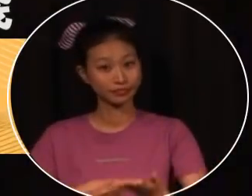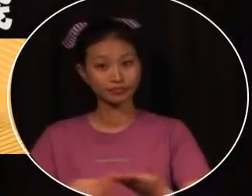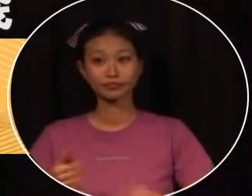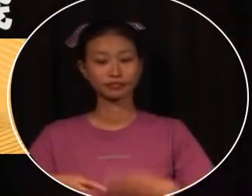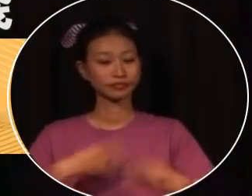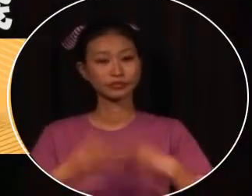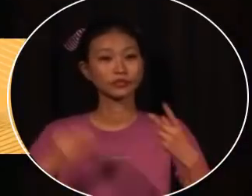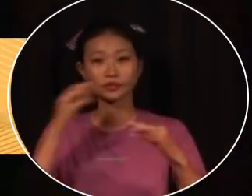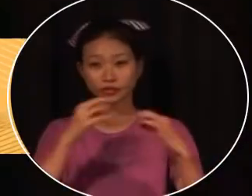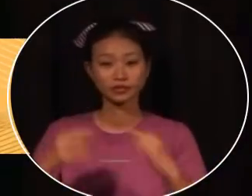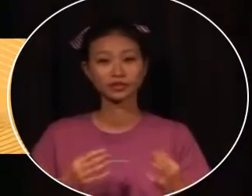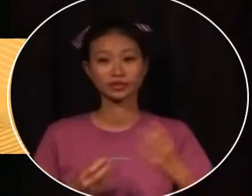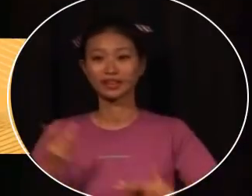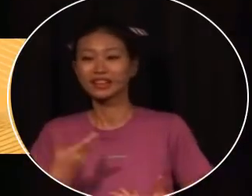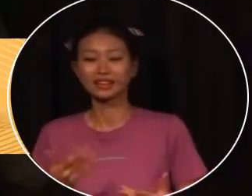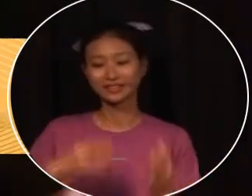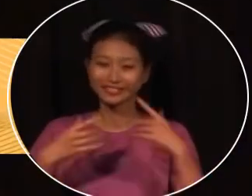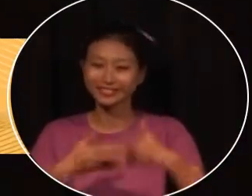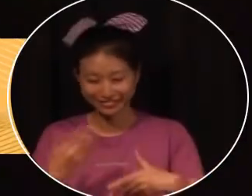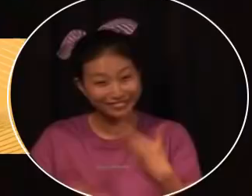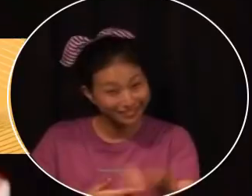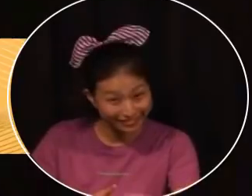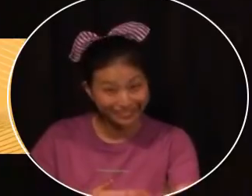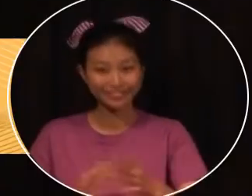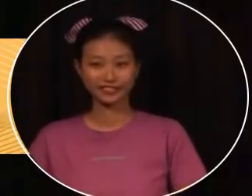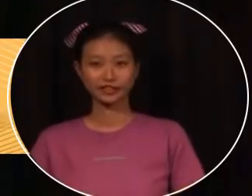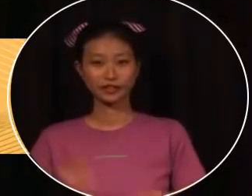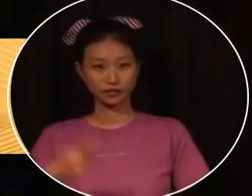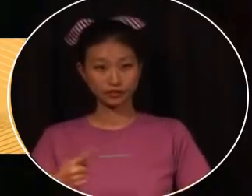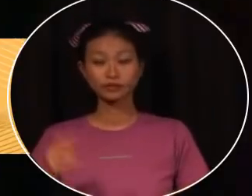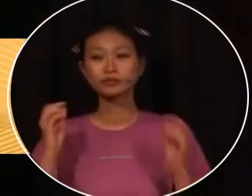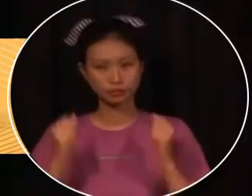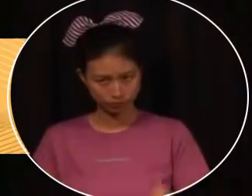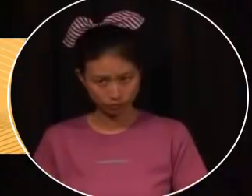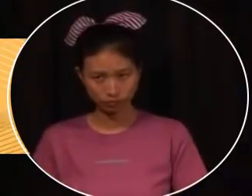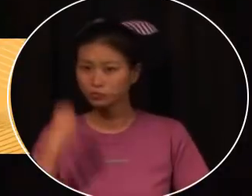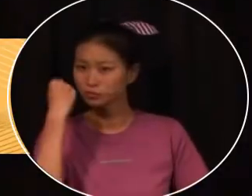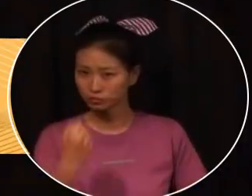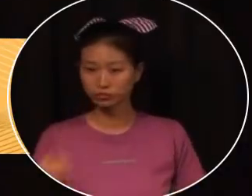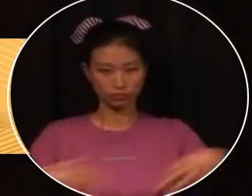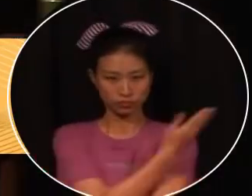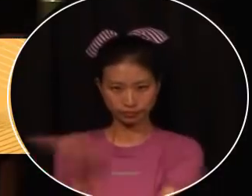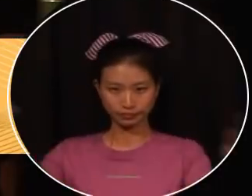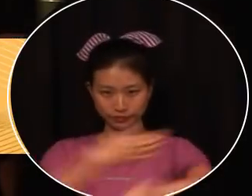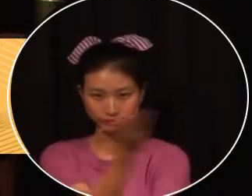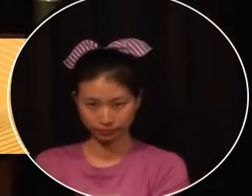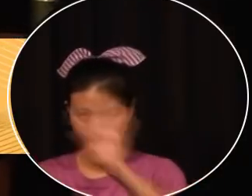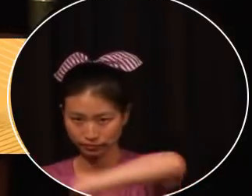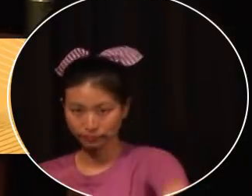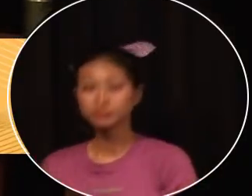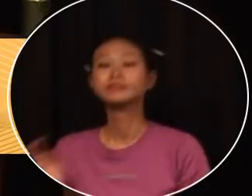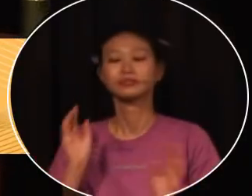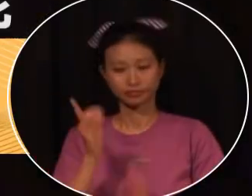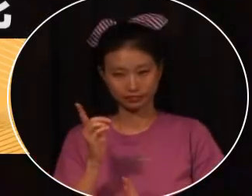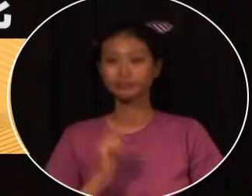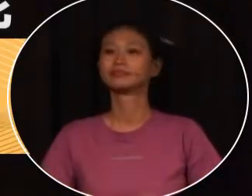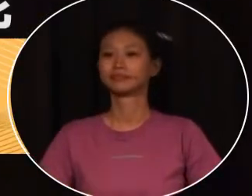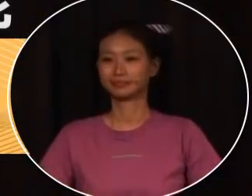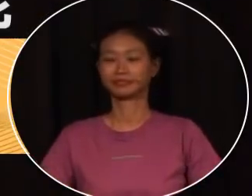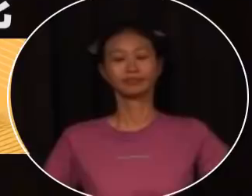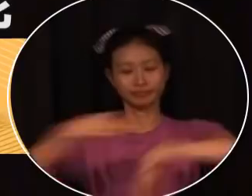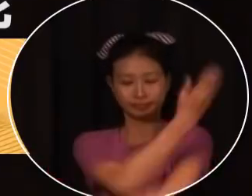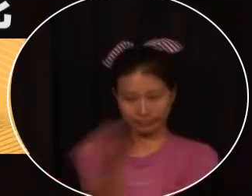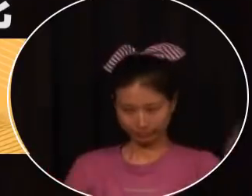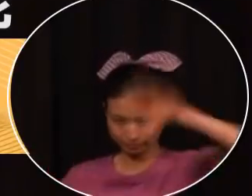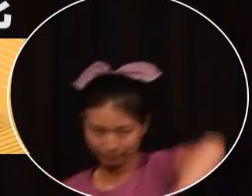才能赚到更多的钱给我底下的员工呢？今天你洗碗，老板就恍然大悟。 恍然大悟什么东西？ 今天我